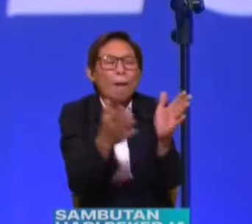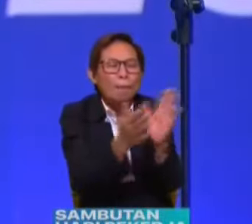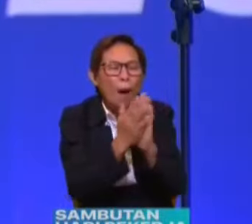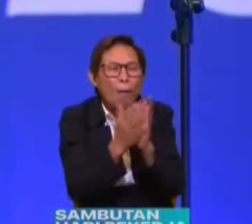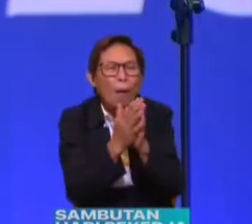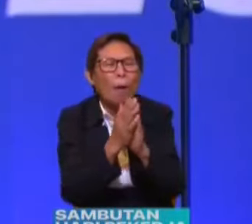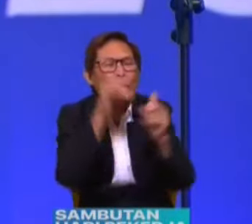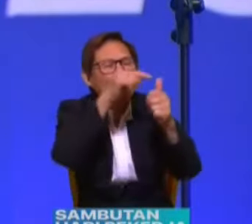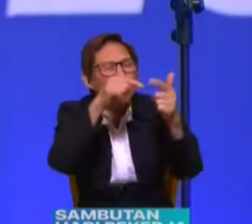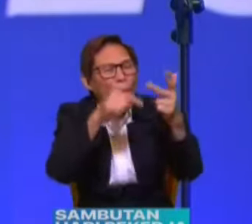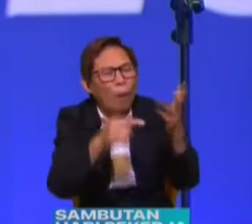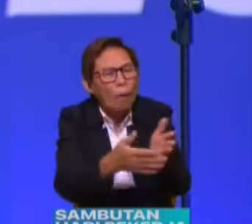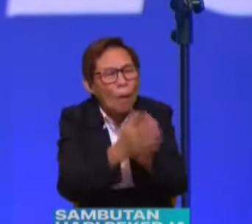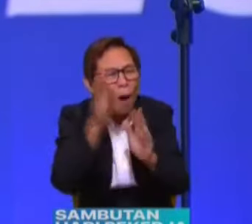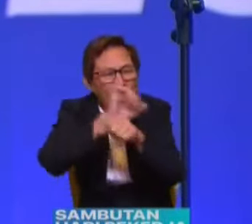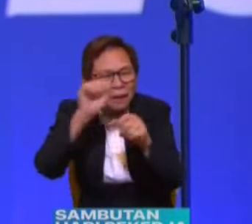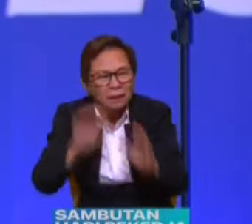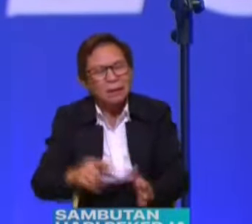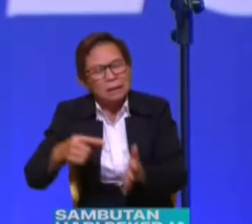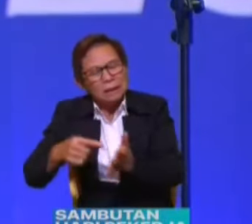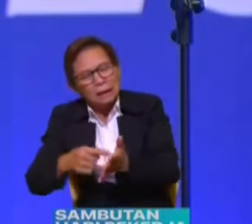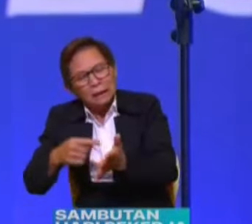pekerja kadang-kadang.